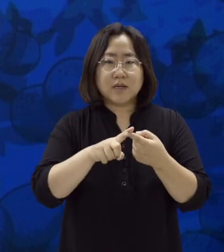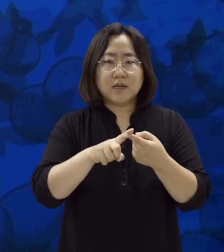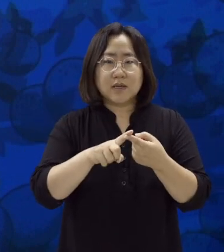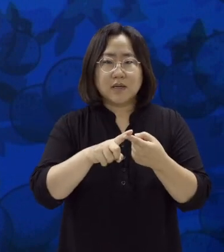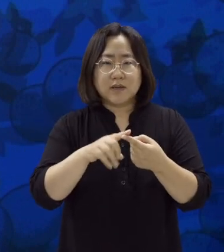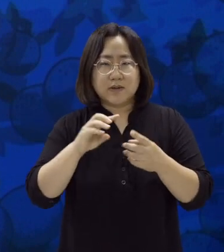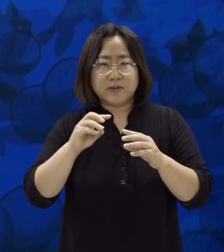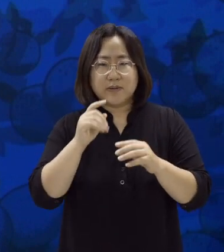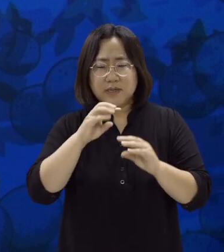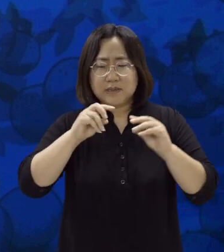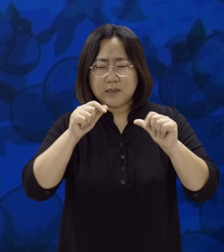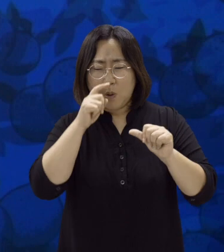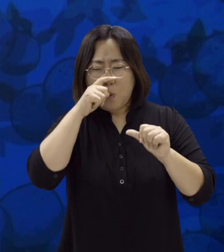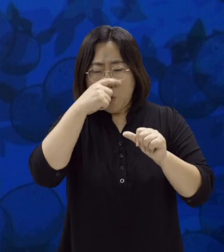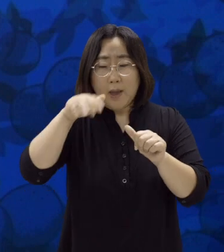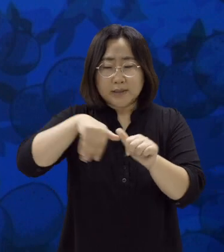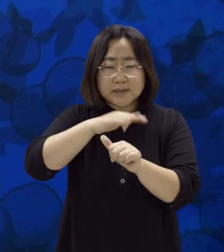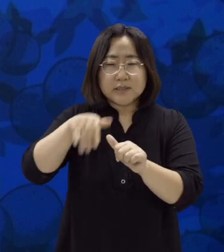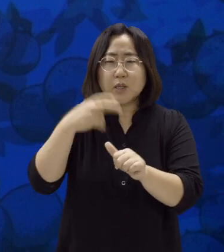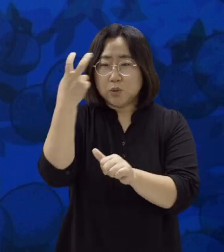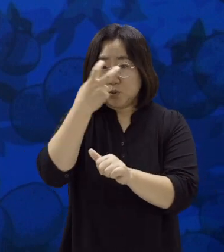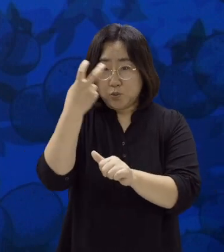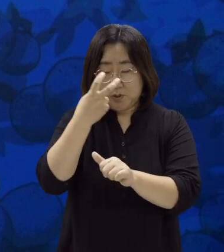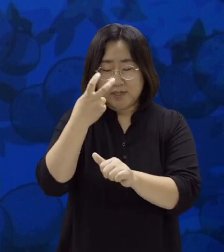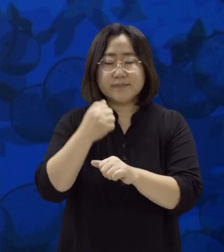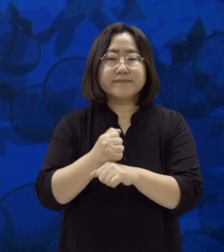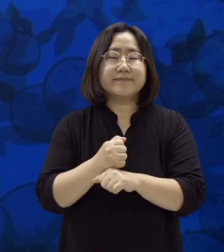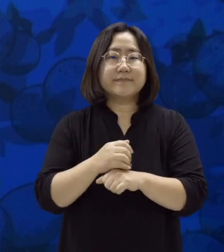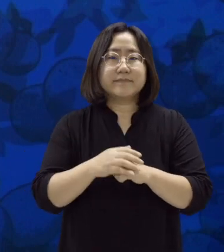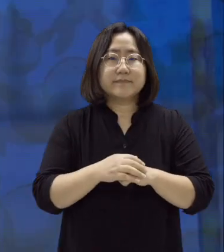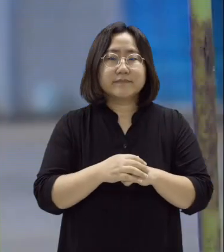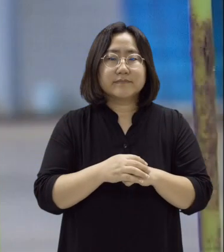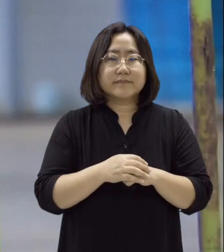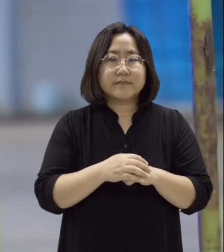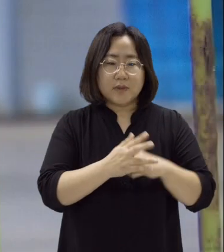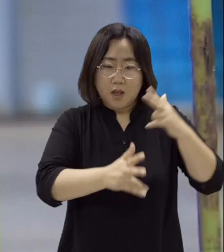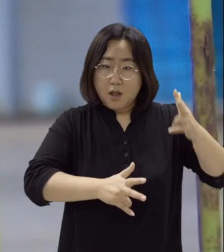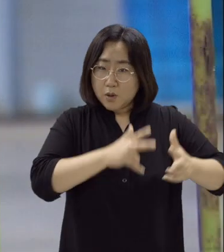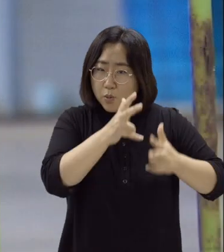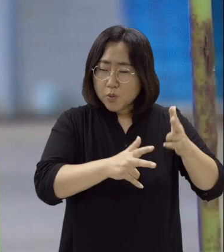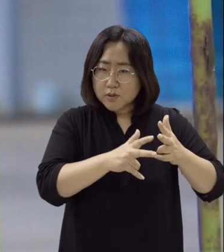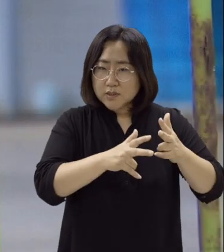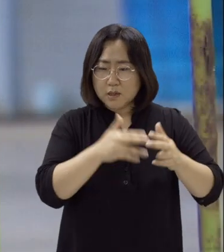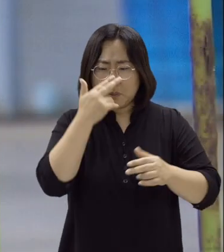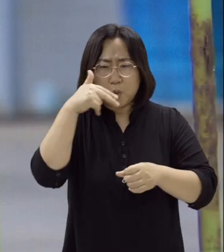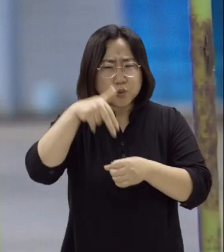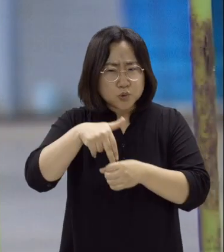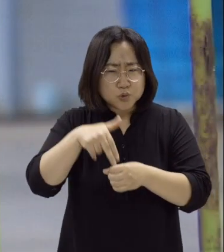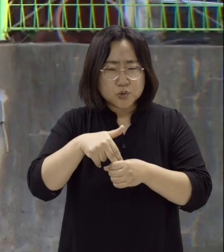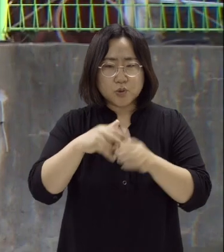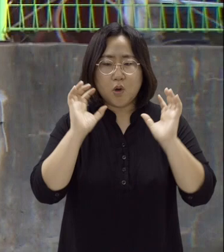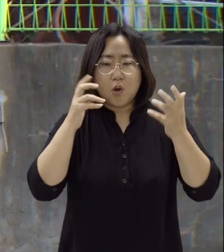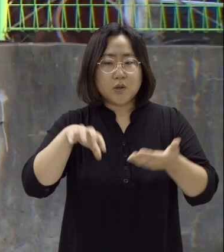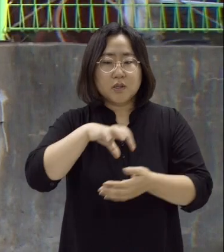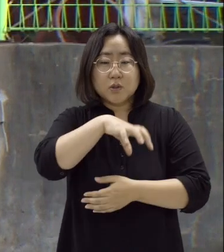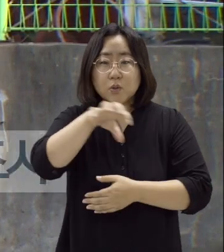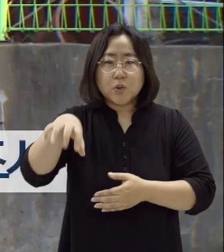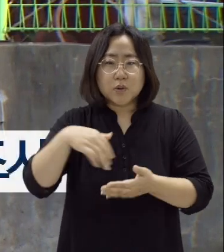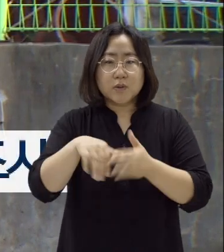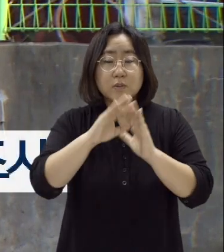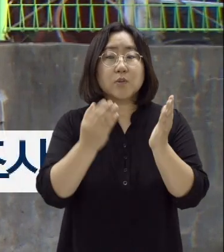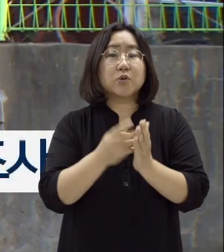토양오염 실태를 조사합니다. 조사 대상은 산업단지와 공장지역, 주유소,